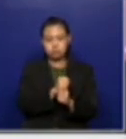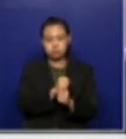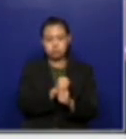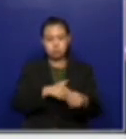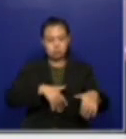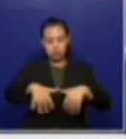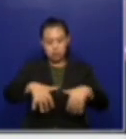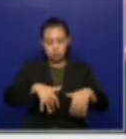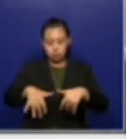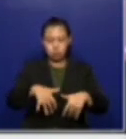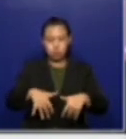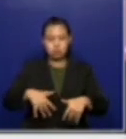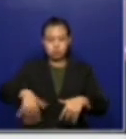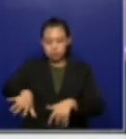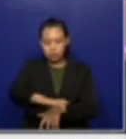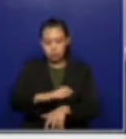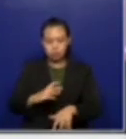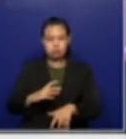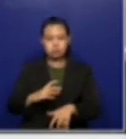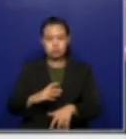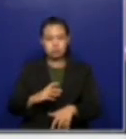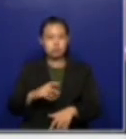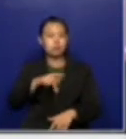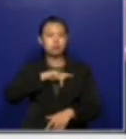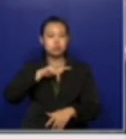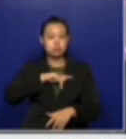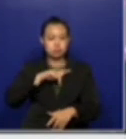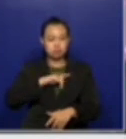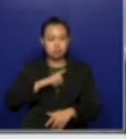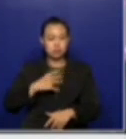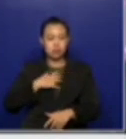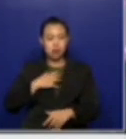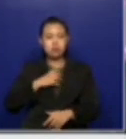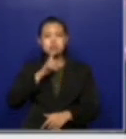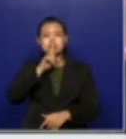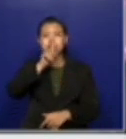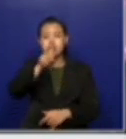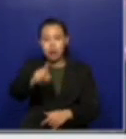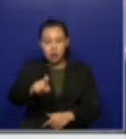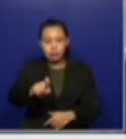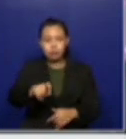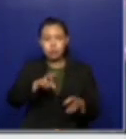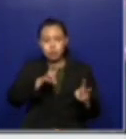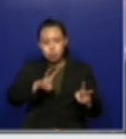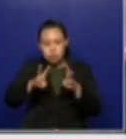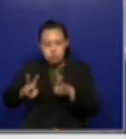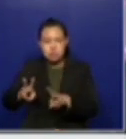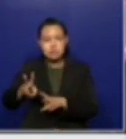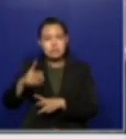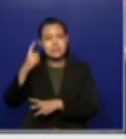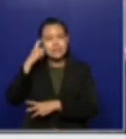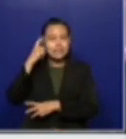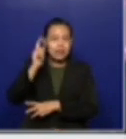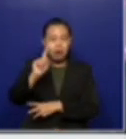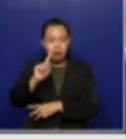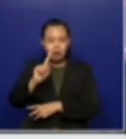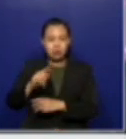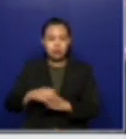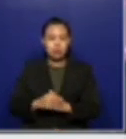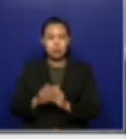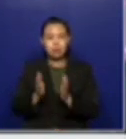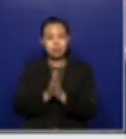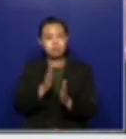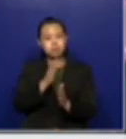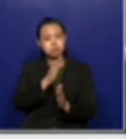ากถามนายกรัฐมนตรีว่ามีแนวคิดยังไงที่จะคืนผ้าเหลืองให้พระพวกนี้ไหมในเมื่อเก